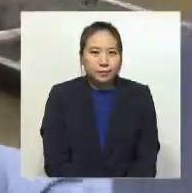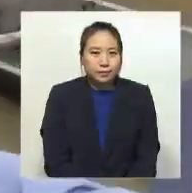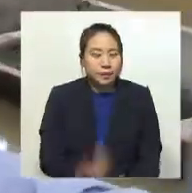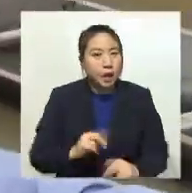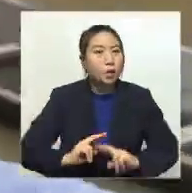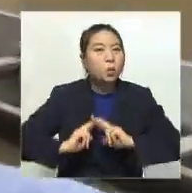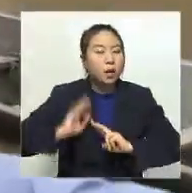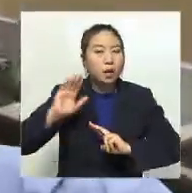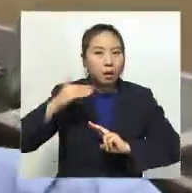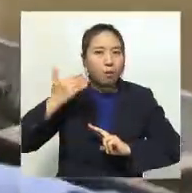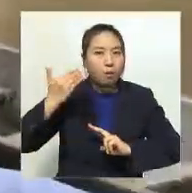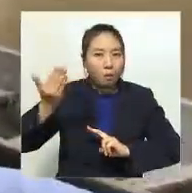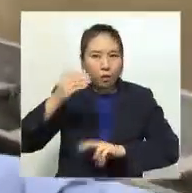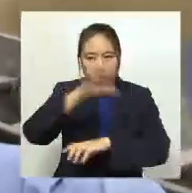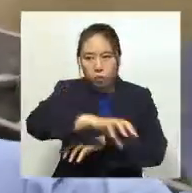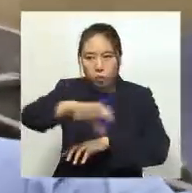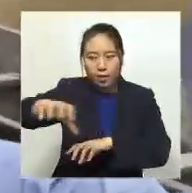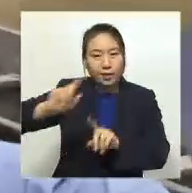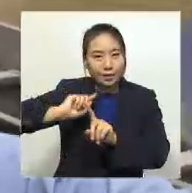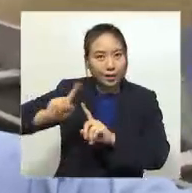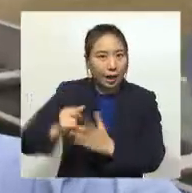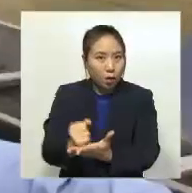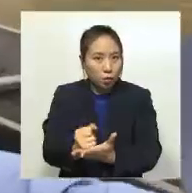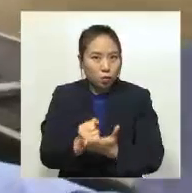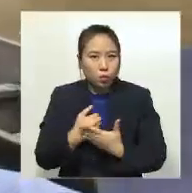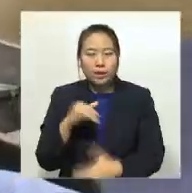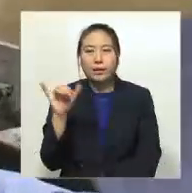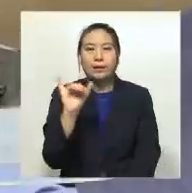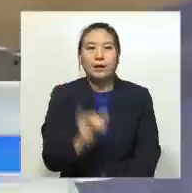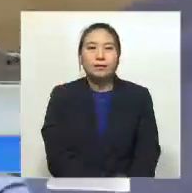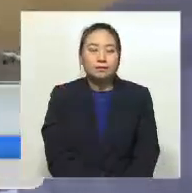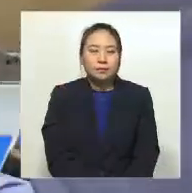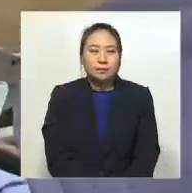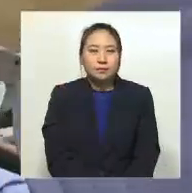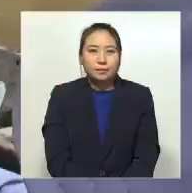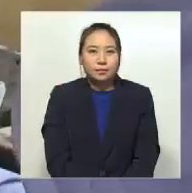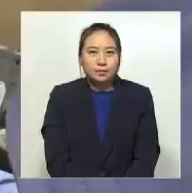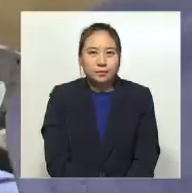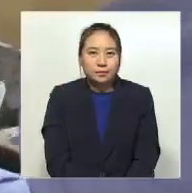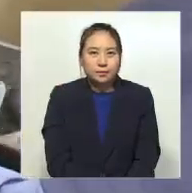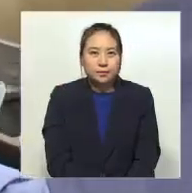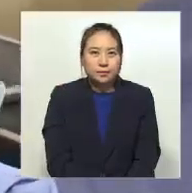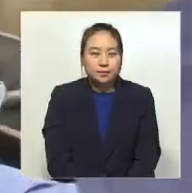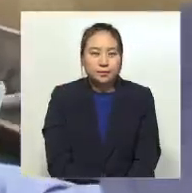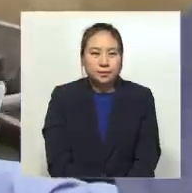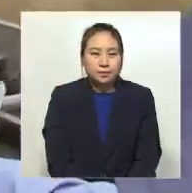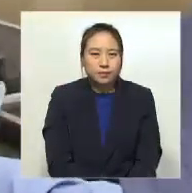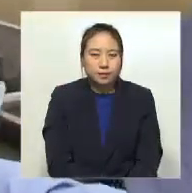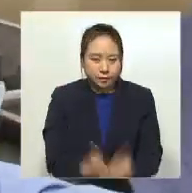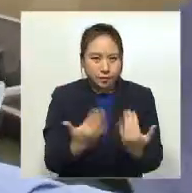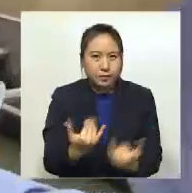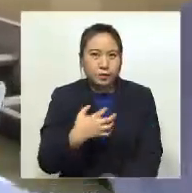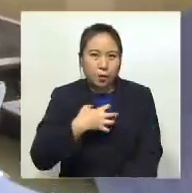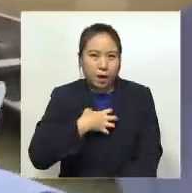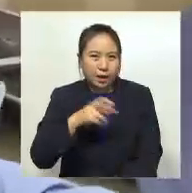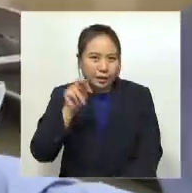องไปก่อนยังไม่มีหน่วยงานเข้ามาช่วยครับ ตอนนี้สิ่งที่ชาวบ้านต้องการคืออะไร ก็มีน้ำมีอาหาร